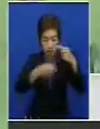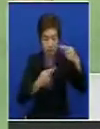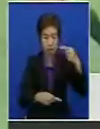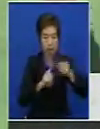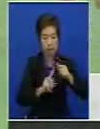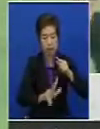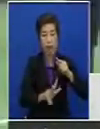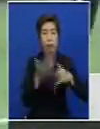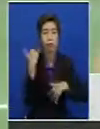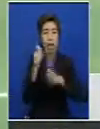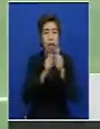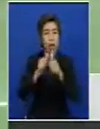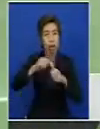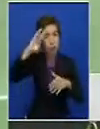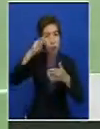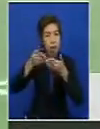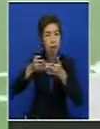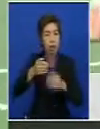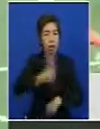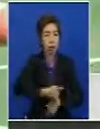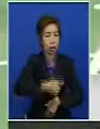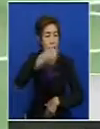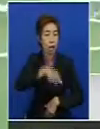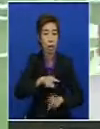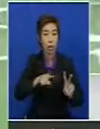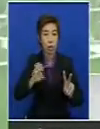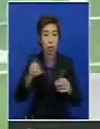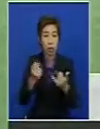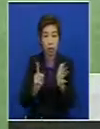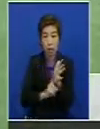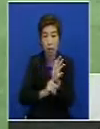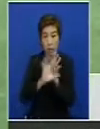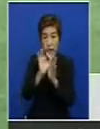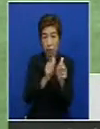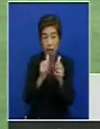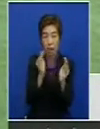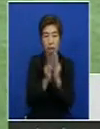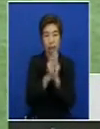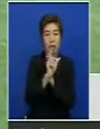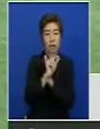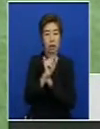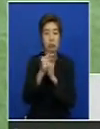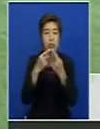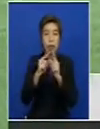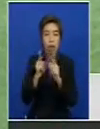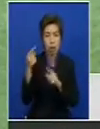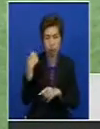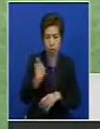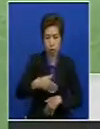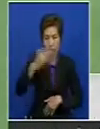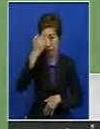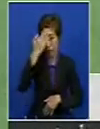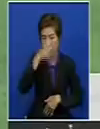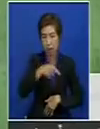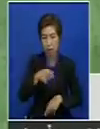เปิดบ้านเอาชนะราชนาวีมา 2-0 ตอนนี้แข่งไปแล้ว9นัดมี21คะแนนครับข่าวดีคือจะได้กองหน้าอย่างสุรชาติ